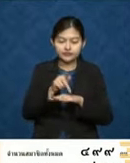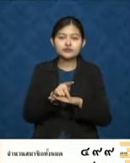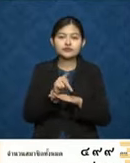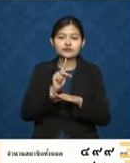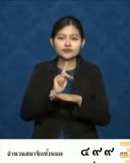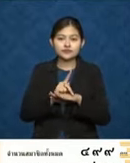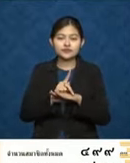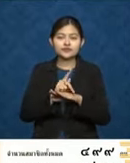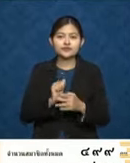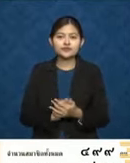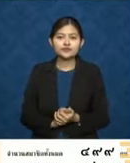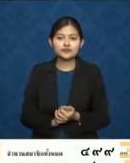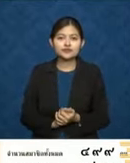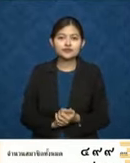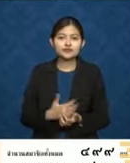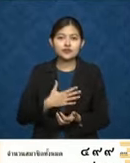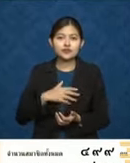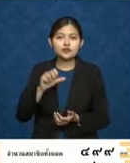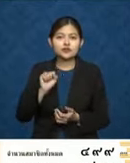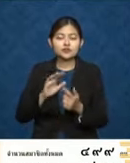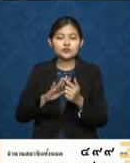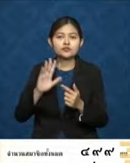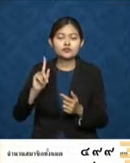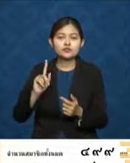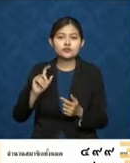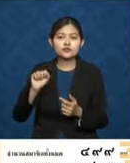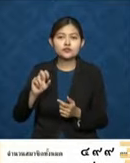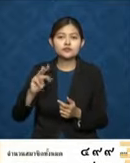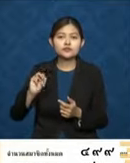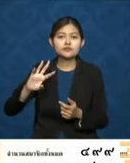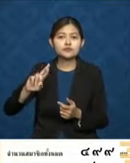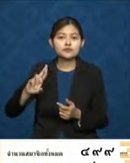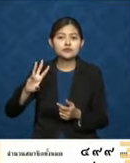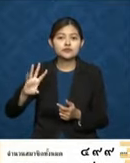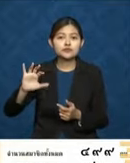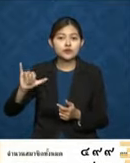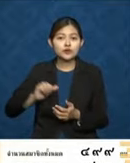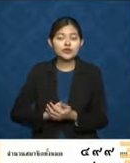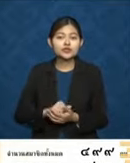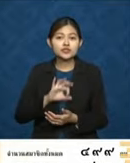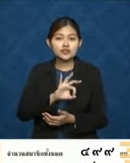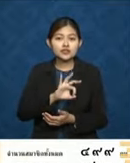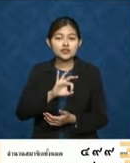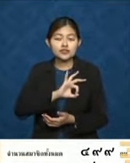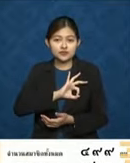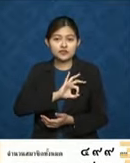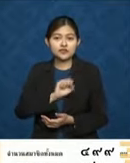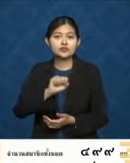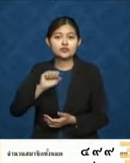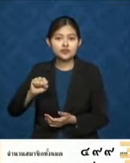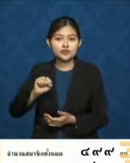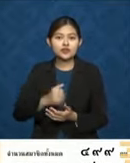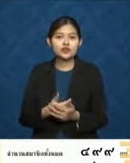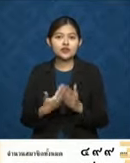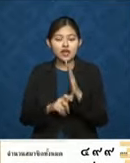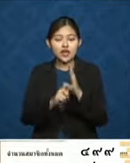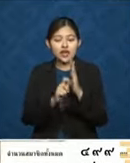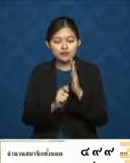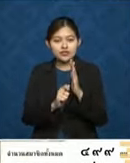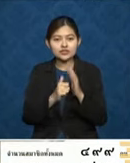สภาที่เคารพดิฉันนางสุขสมรวยวันทนียกุลสมาชิกสภาผู้แทนราษฎรจังหวัดอำนาจเจริญเขต 1พรรค